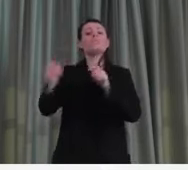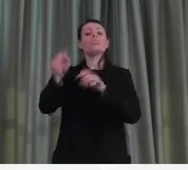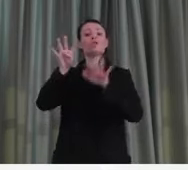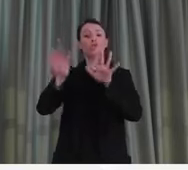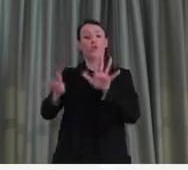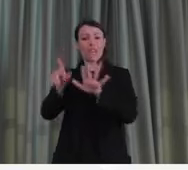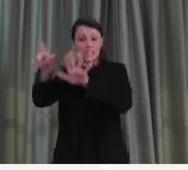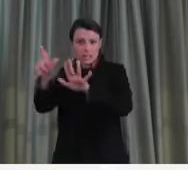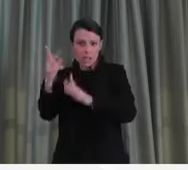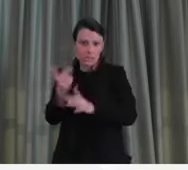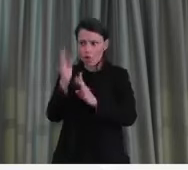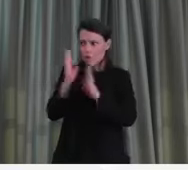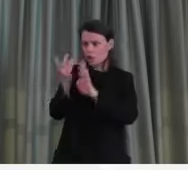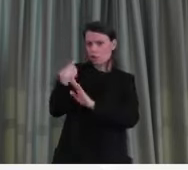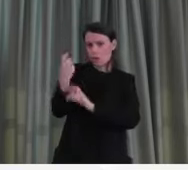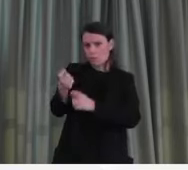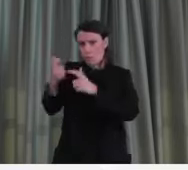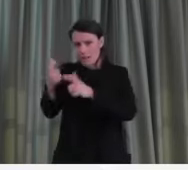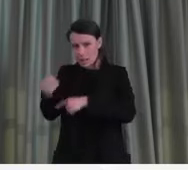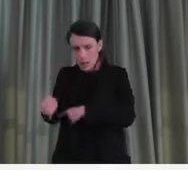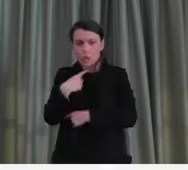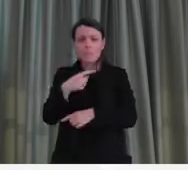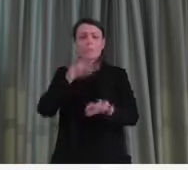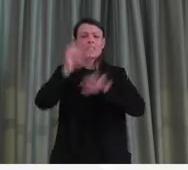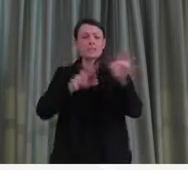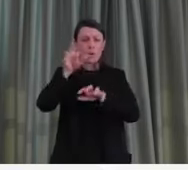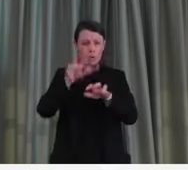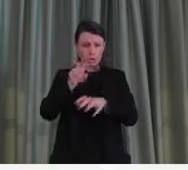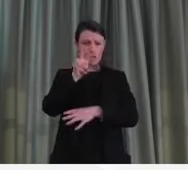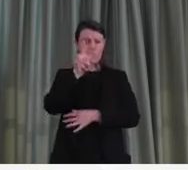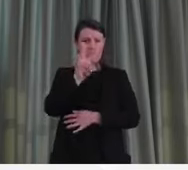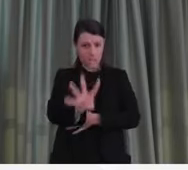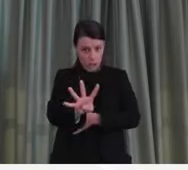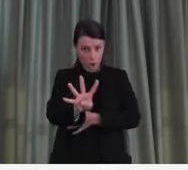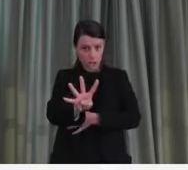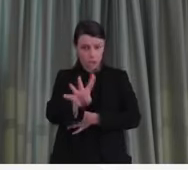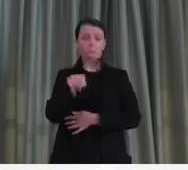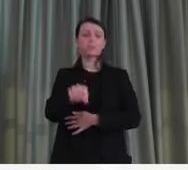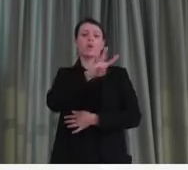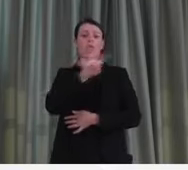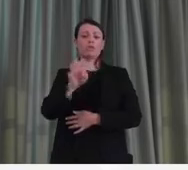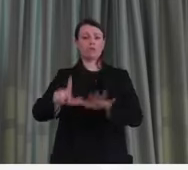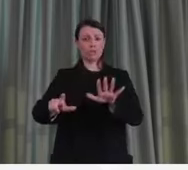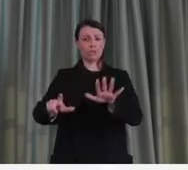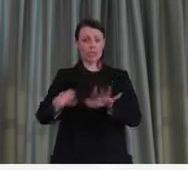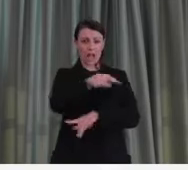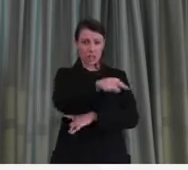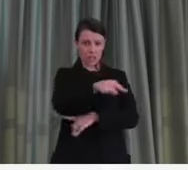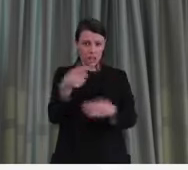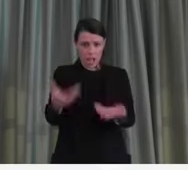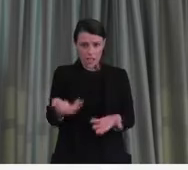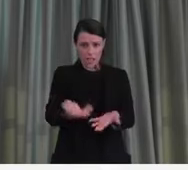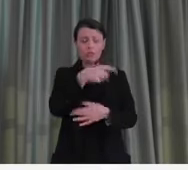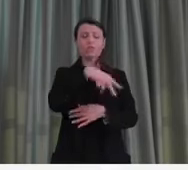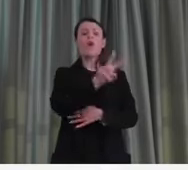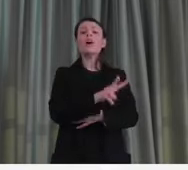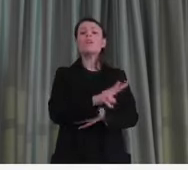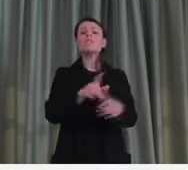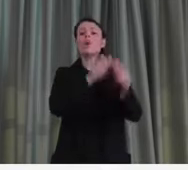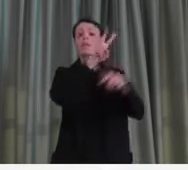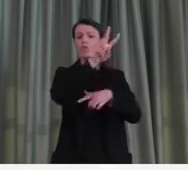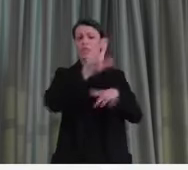cresce un po rispetto a ieri sono 20 piu 24 siamo a 470 varese più 27